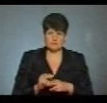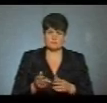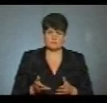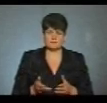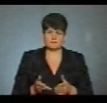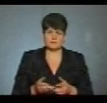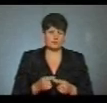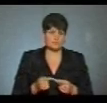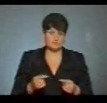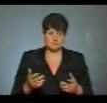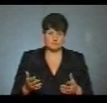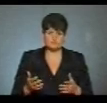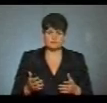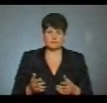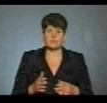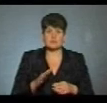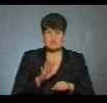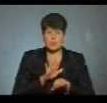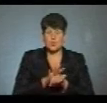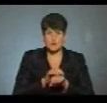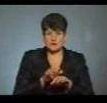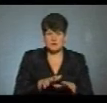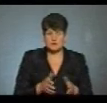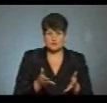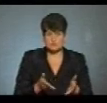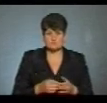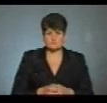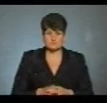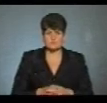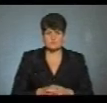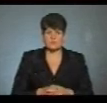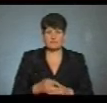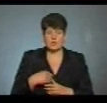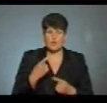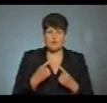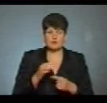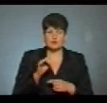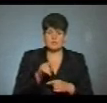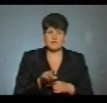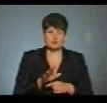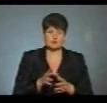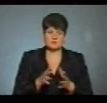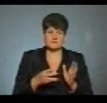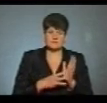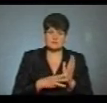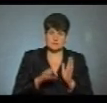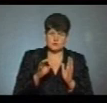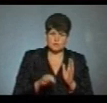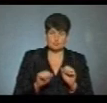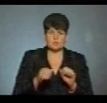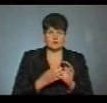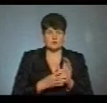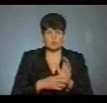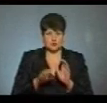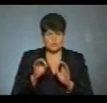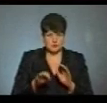правда, будь-яка. І коронавірусу це стосується повною мірою. Ви говорите про те, що понад 80%, можливо,